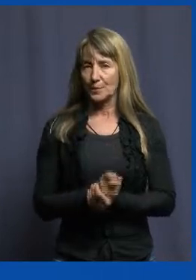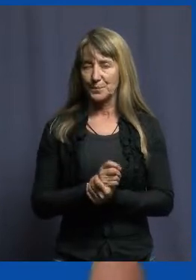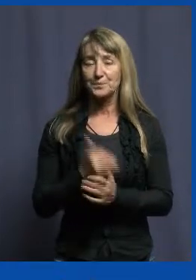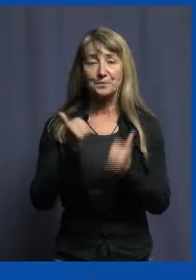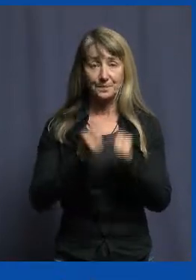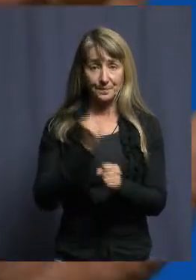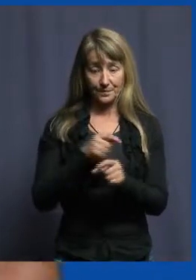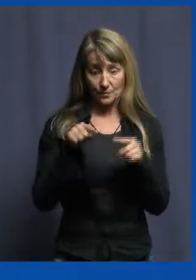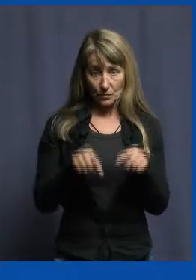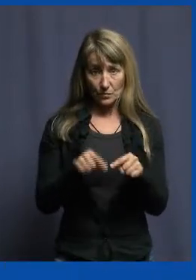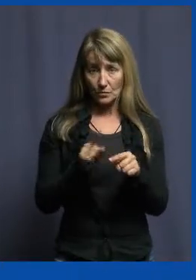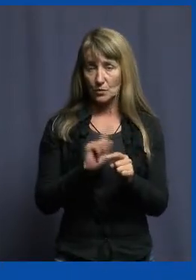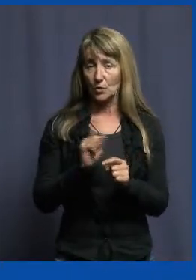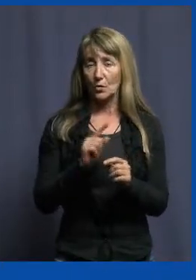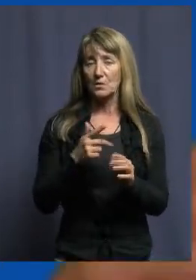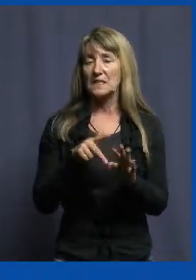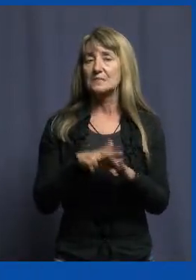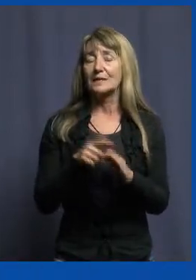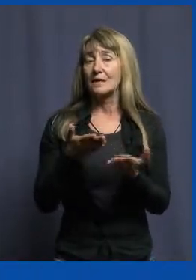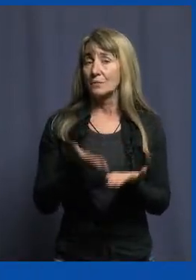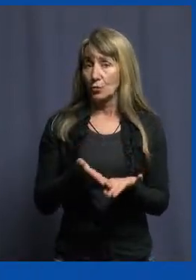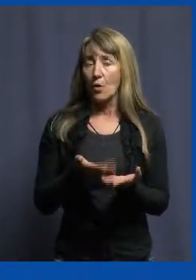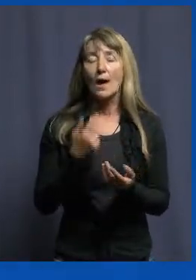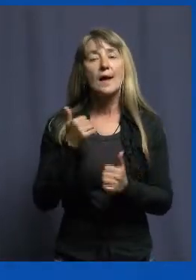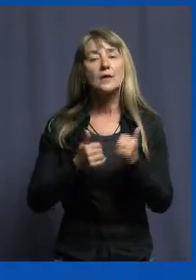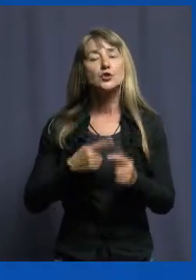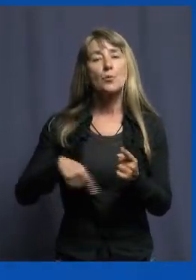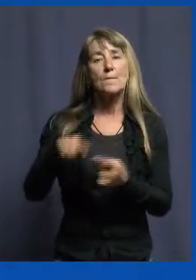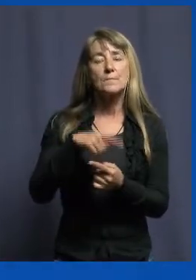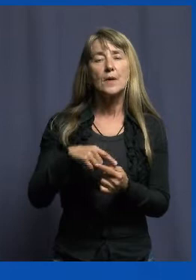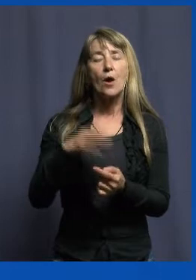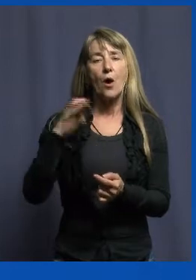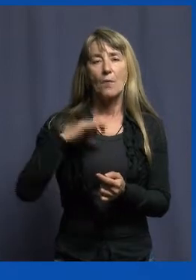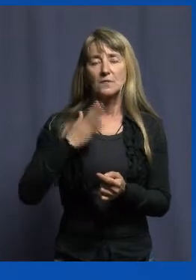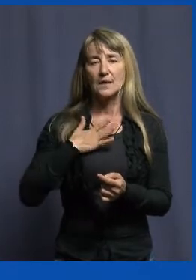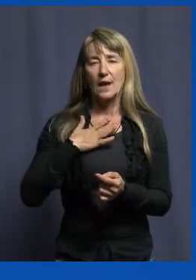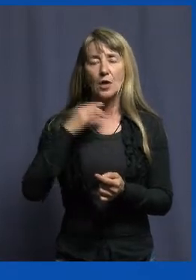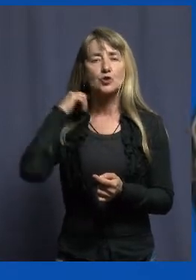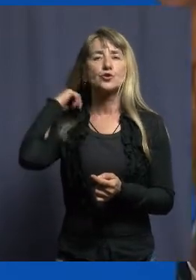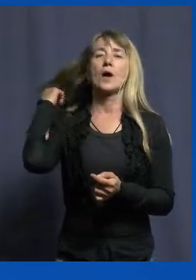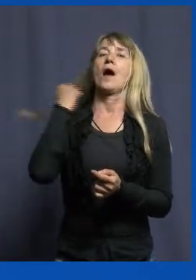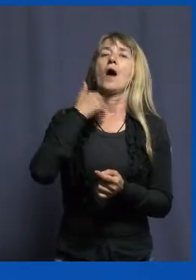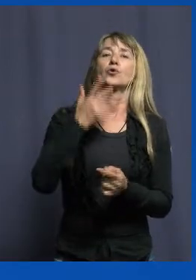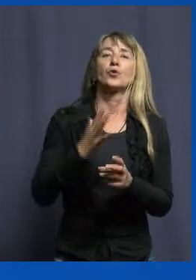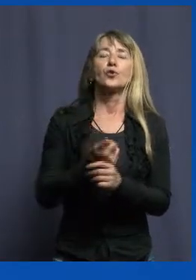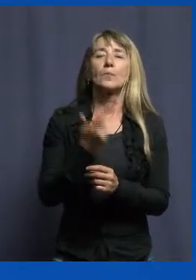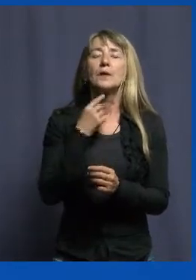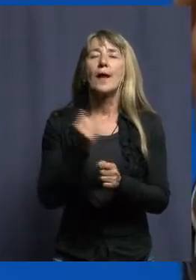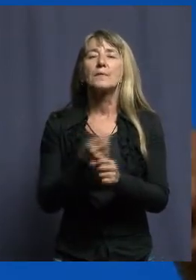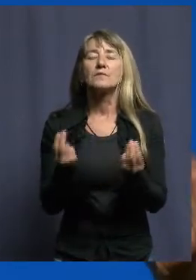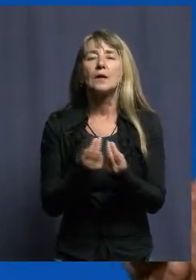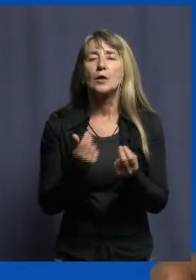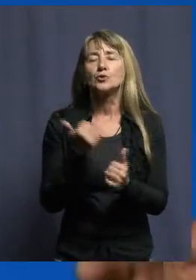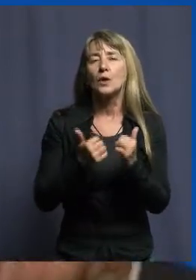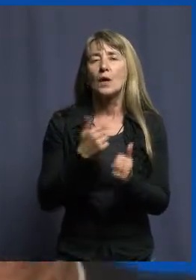Ili će raditi tu, to ne smeta taj objekat koji je već tu, ili ćemo mi, obaveza je naša, dakle, ako to dobijemo, napraviti nešto ili